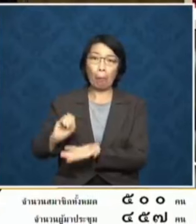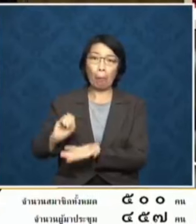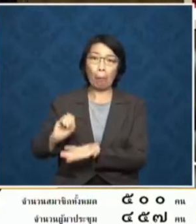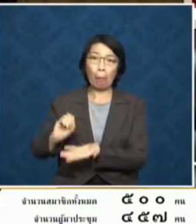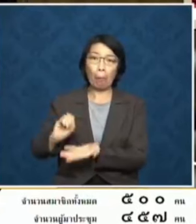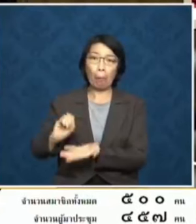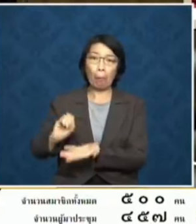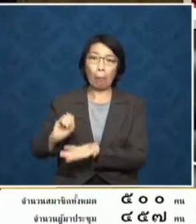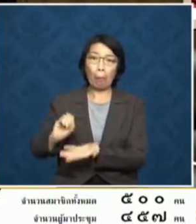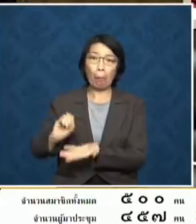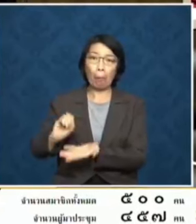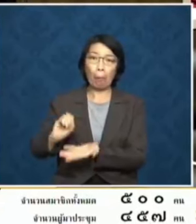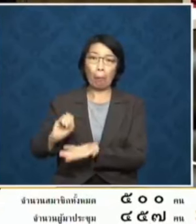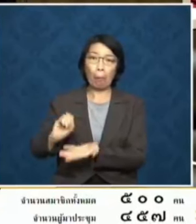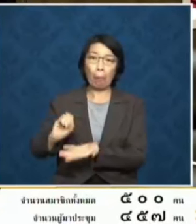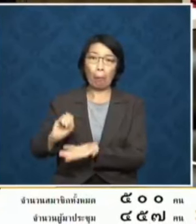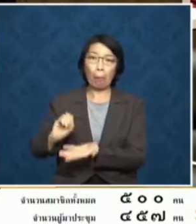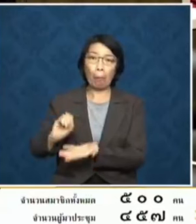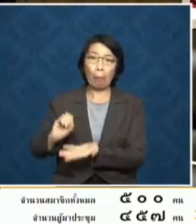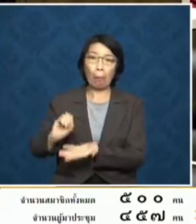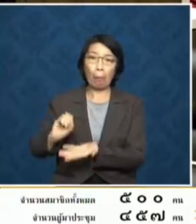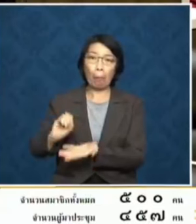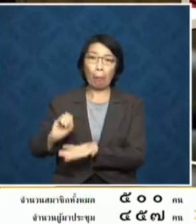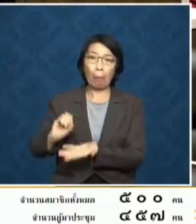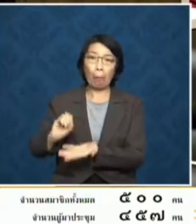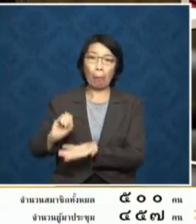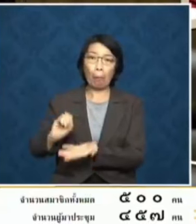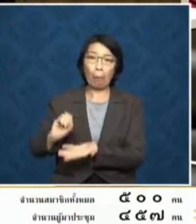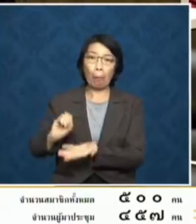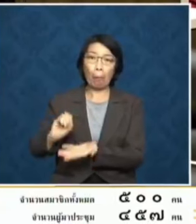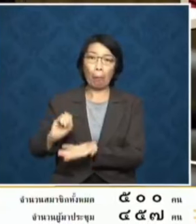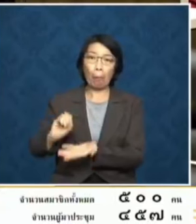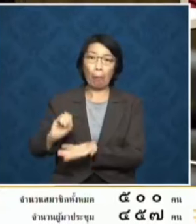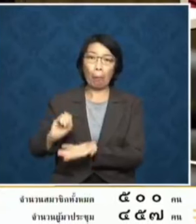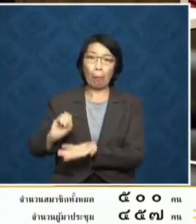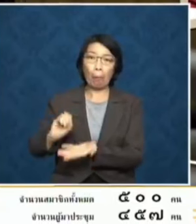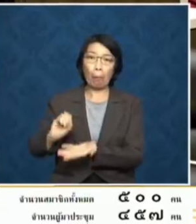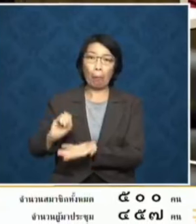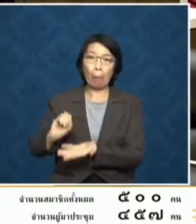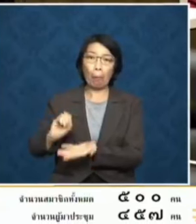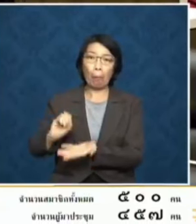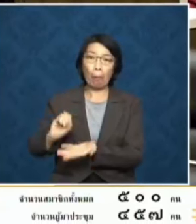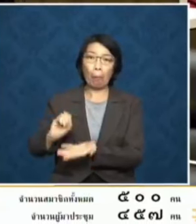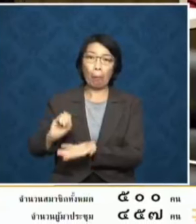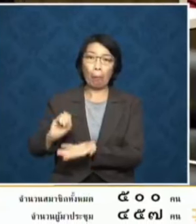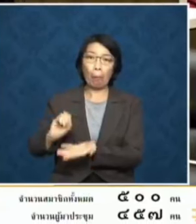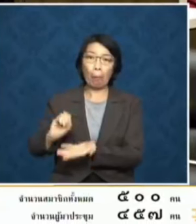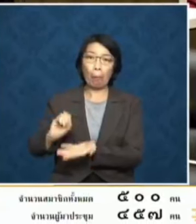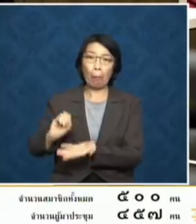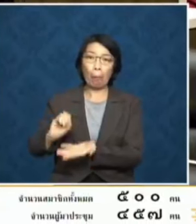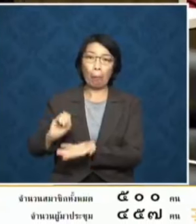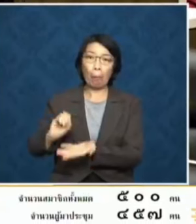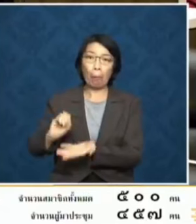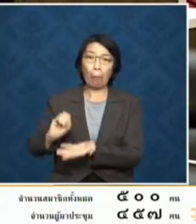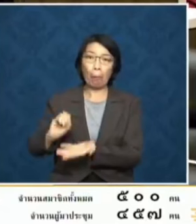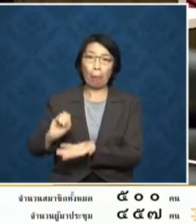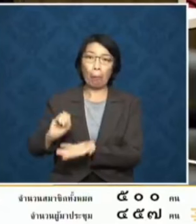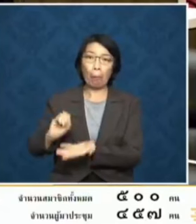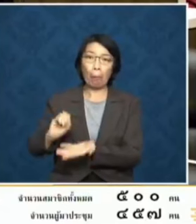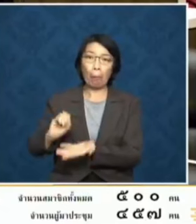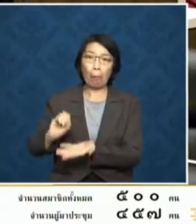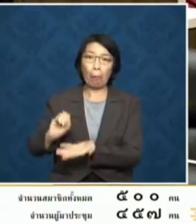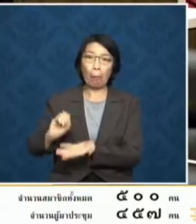ต้องเช่ากับกรมธนารักษ์ในโครงการธนารักษ์เอื้อราษฎร์หรือไม่ไม่มีใครรู้ครับและเรื่องนี้นาย